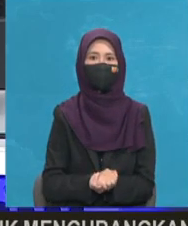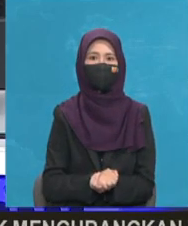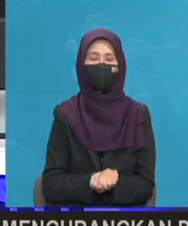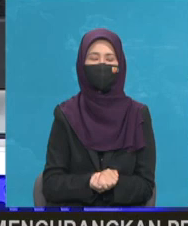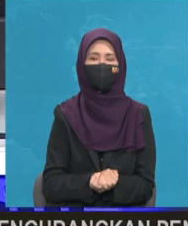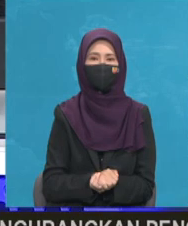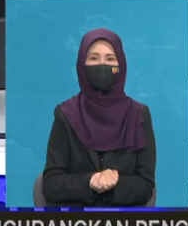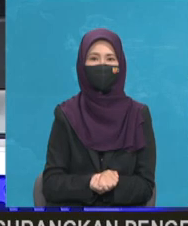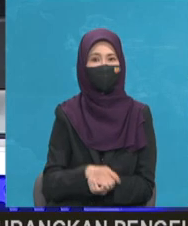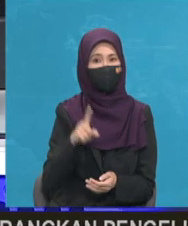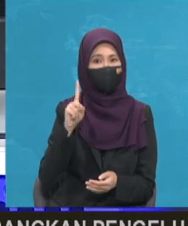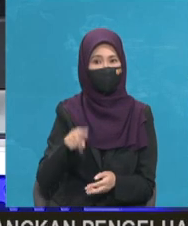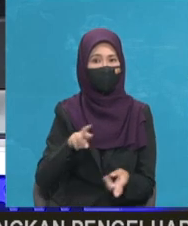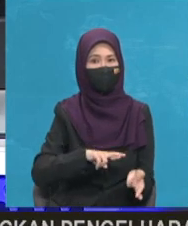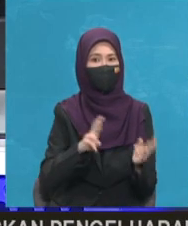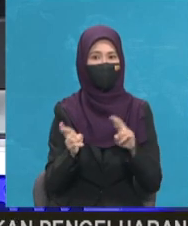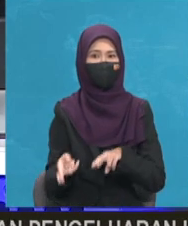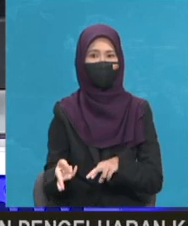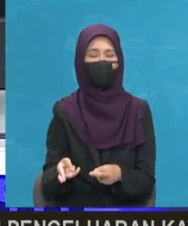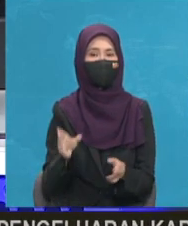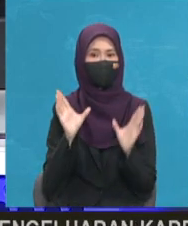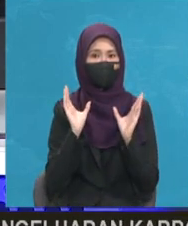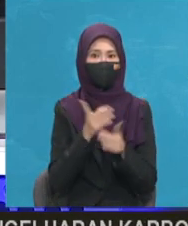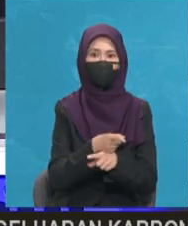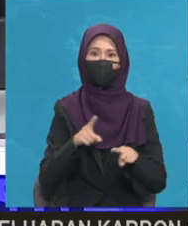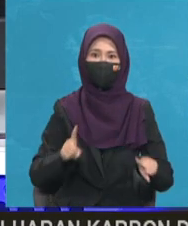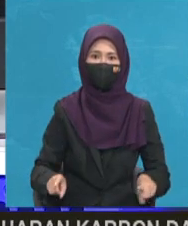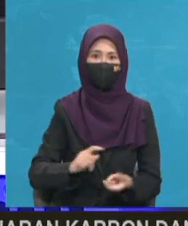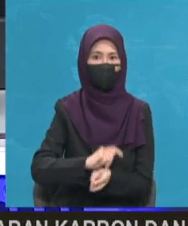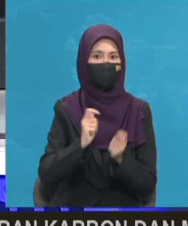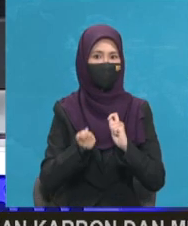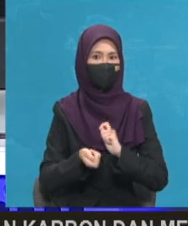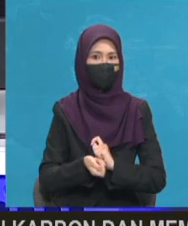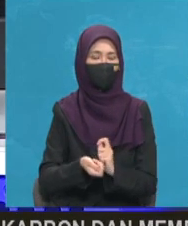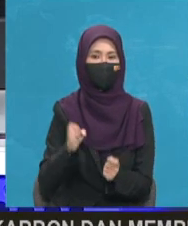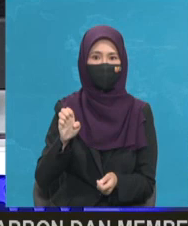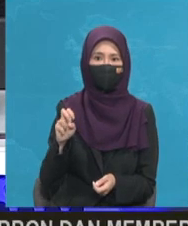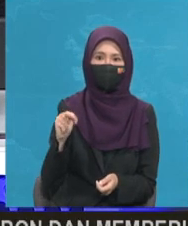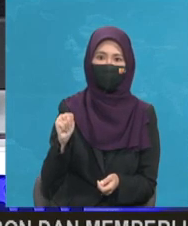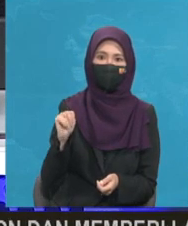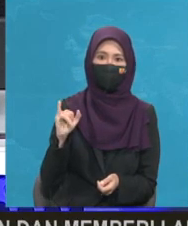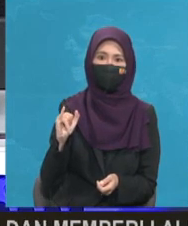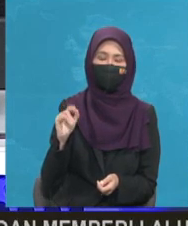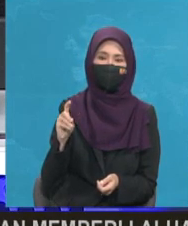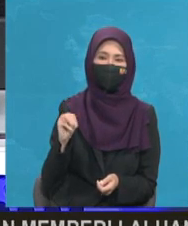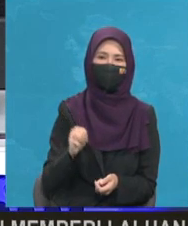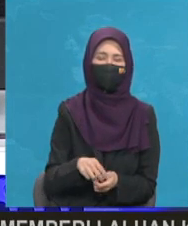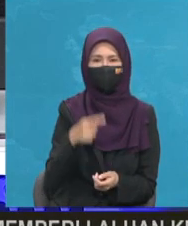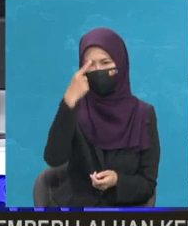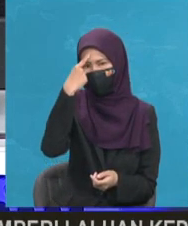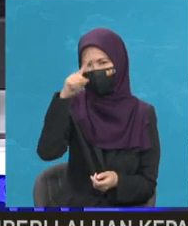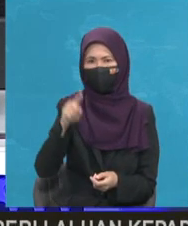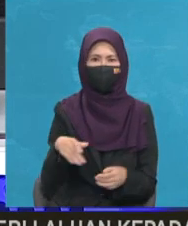Hai salah satu persiapan negara Brunei Darussalam melangkah ke fase endemik nanti ialah digantung perluaskan penggunaan enzim John